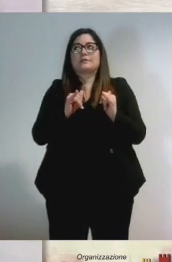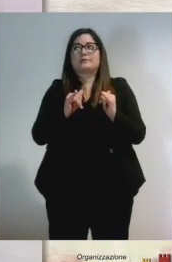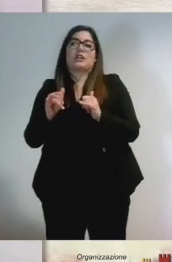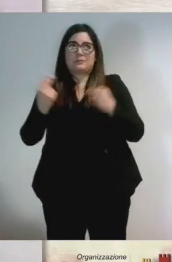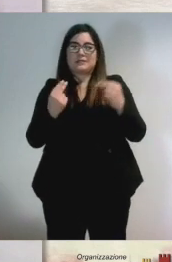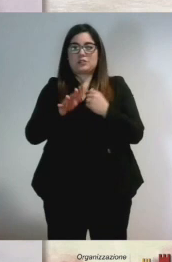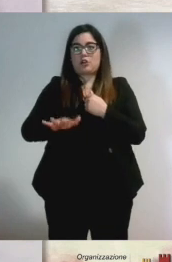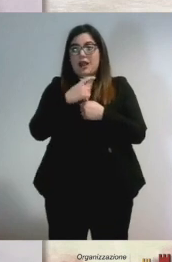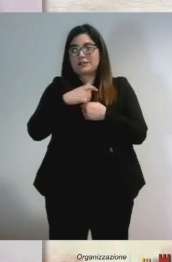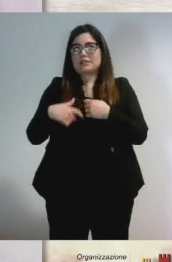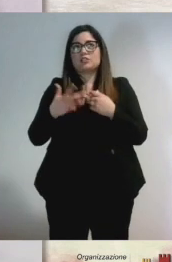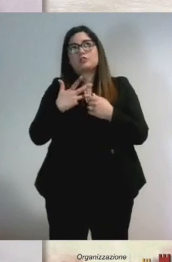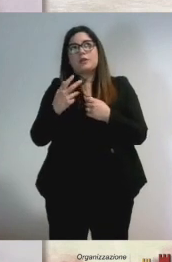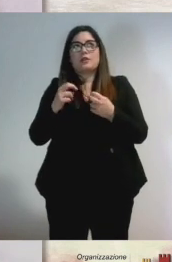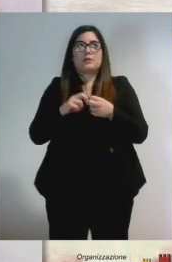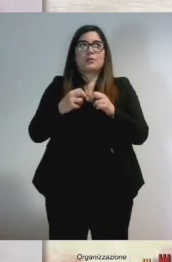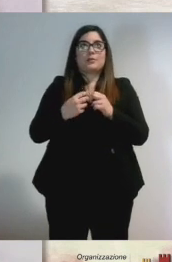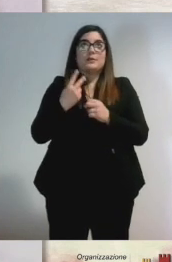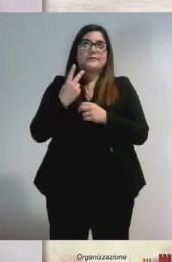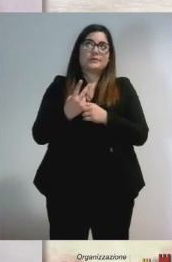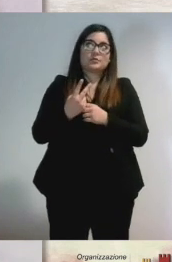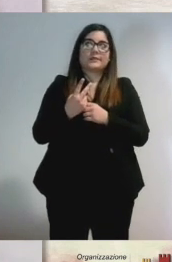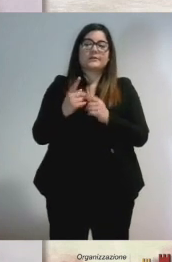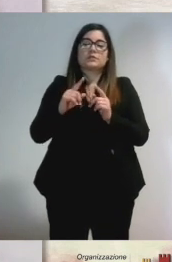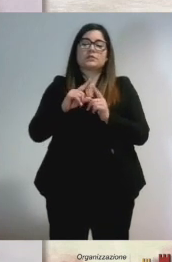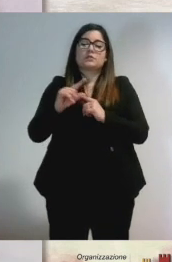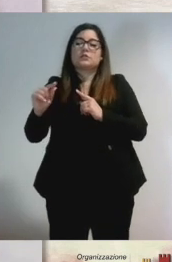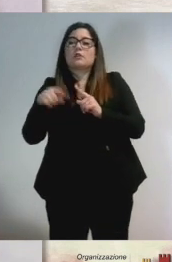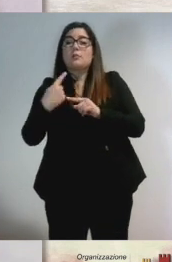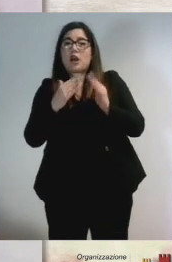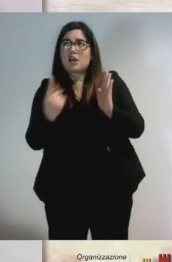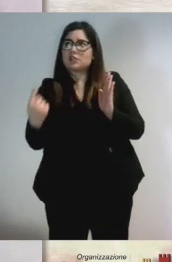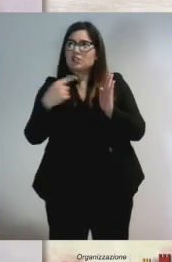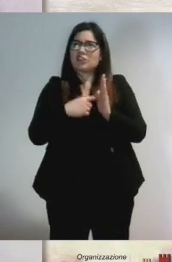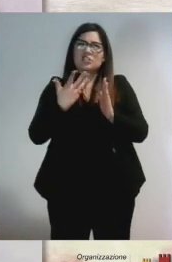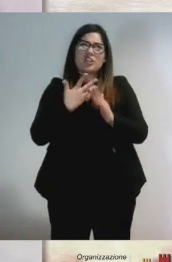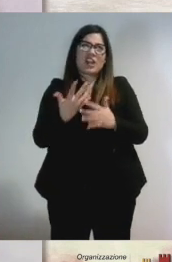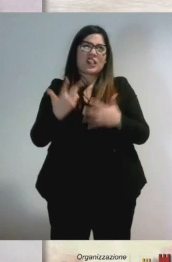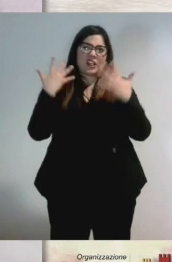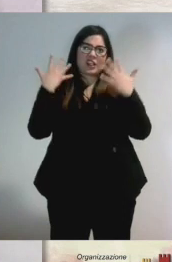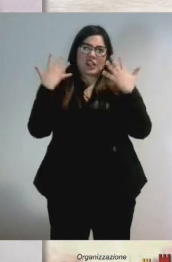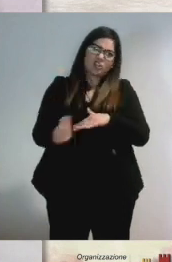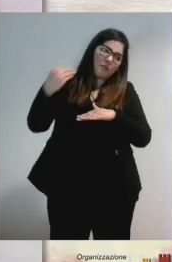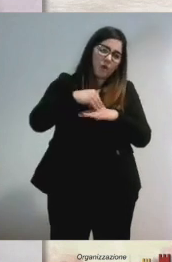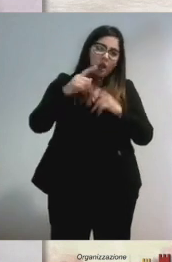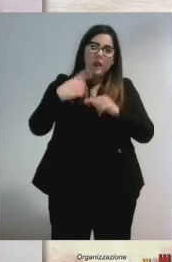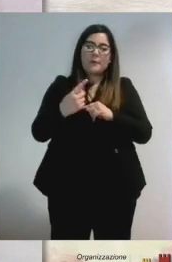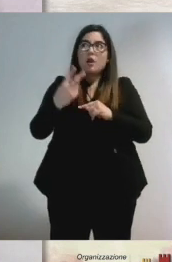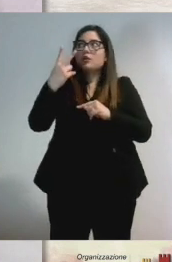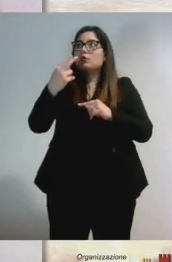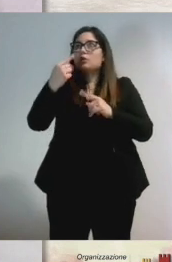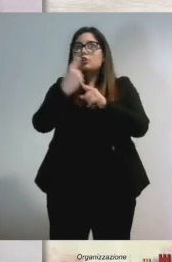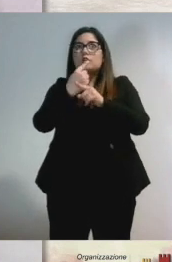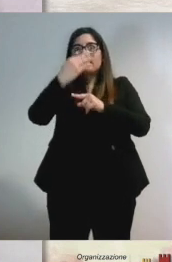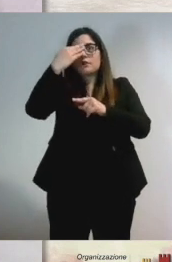da affrontare te ne torni a casa che ce ne hai altri 10 in più e ti ricordi tornando alla sera a casa che i due che doveva affrontare non